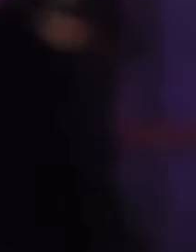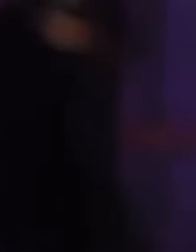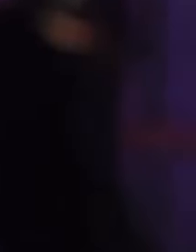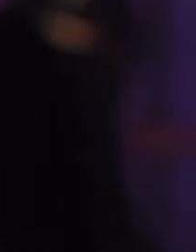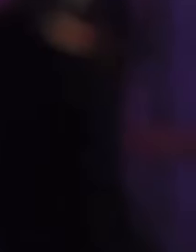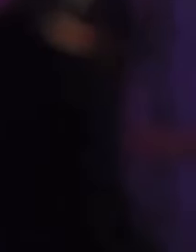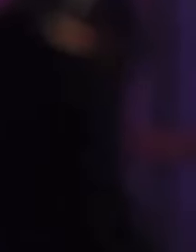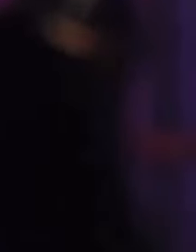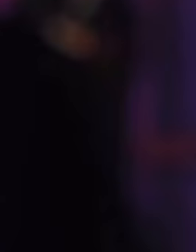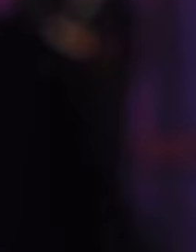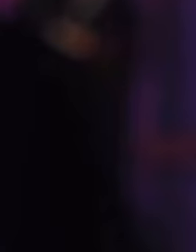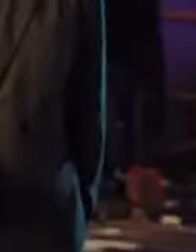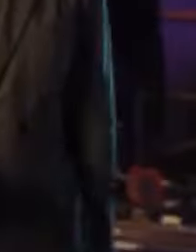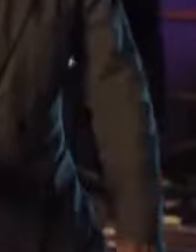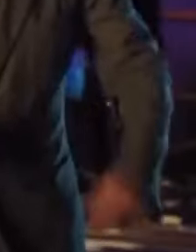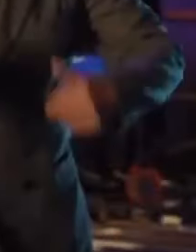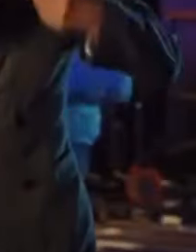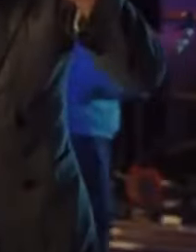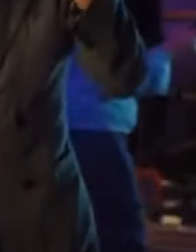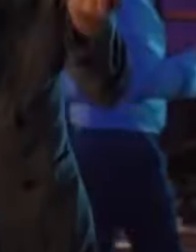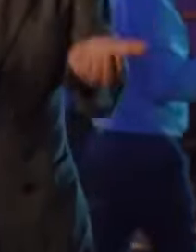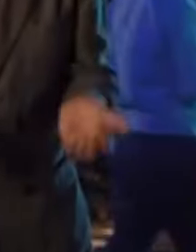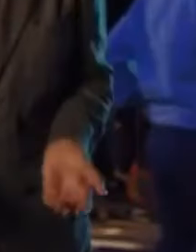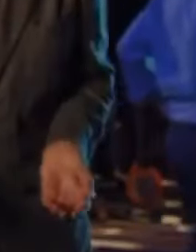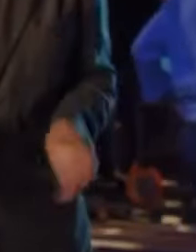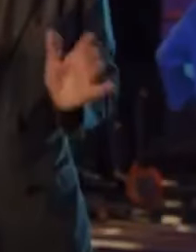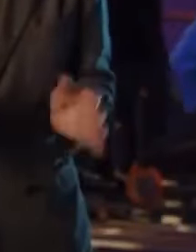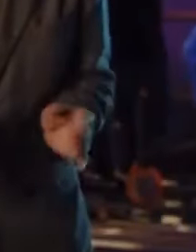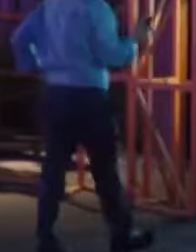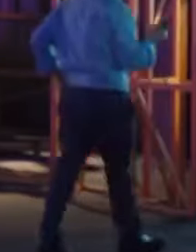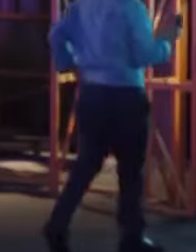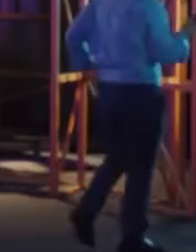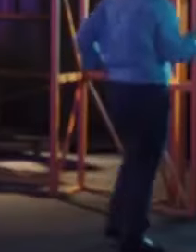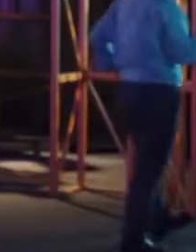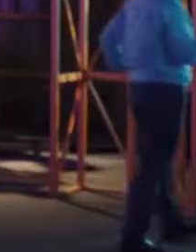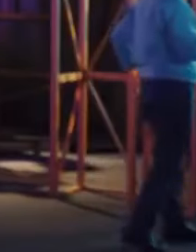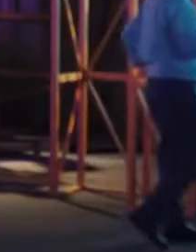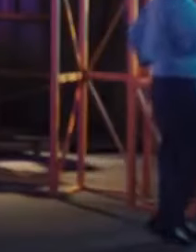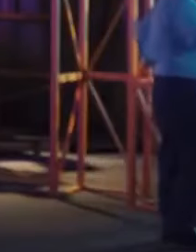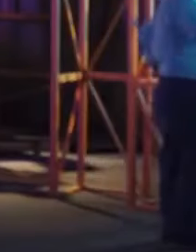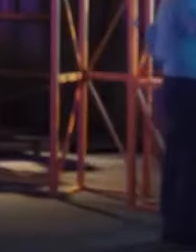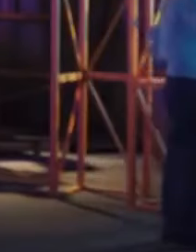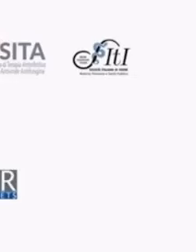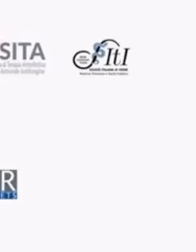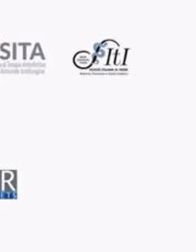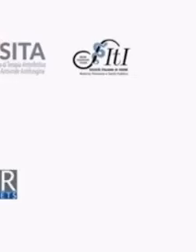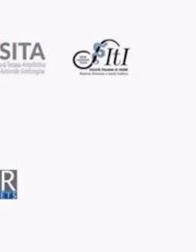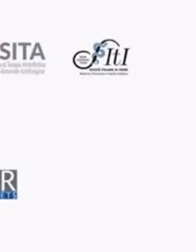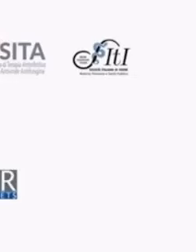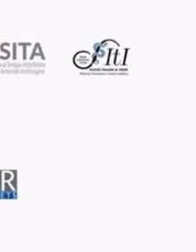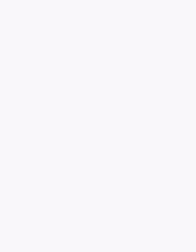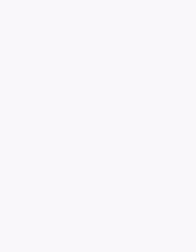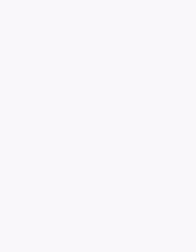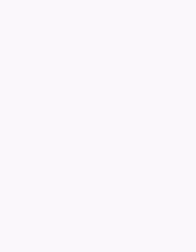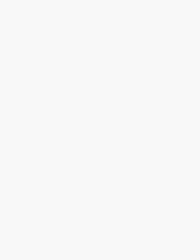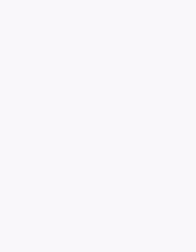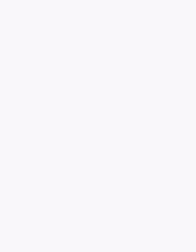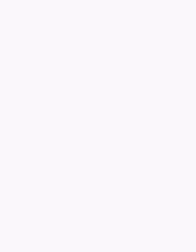soprattutto se abbiamo più di 60 anni o rientriamo in una categoria a rischio. Dai, impegniamoci tutti.